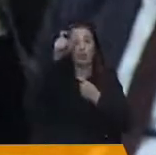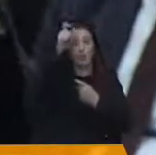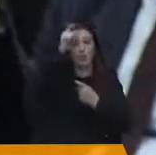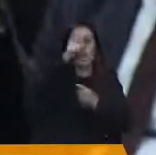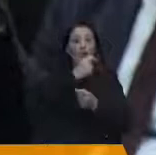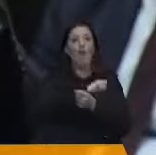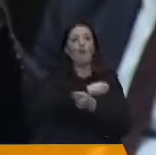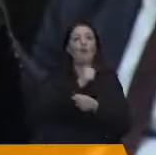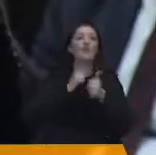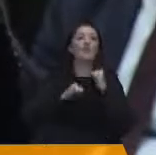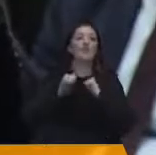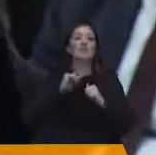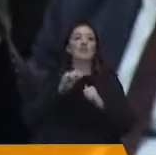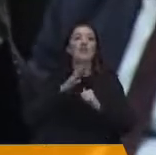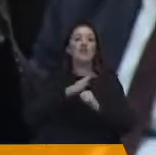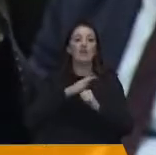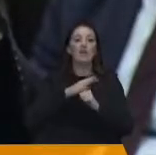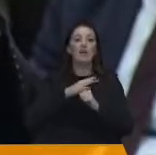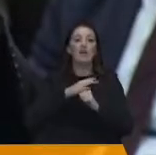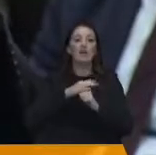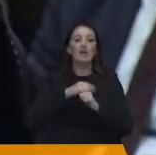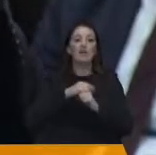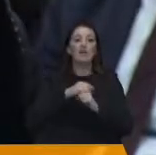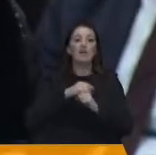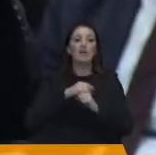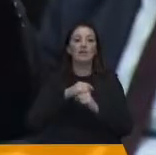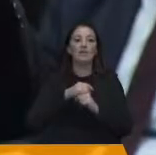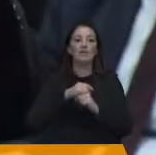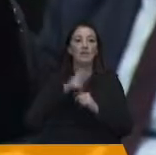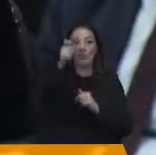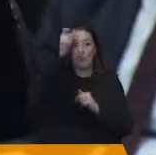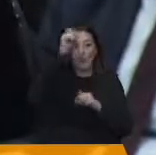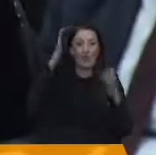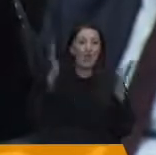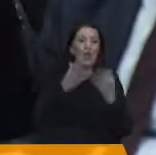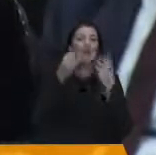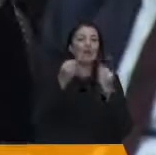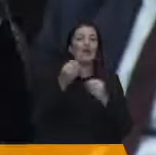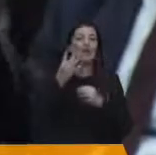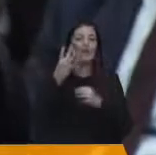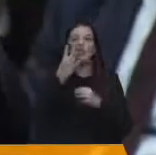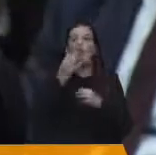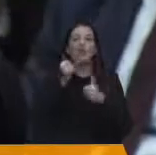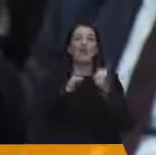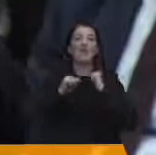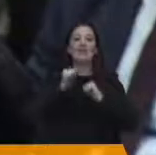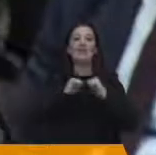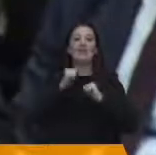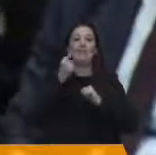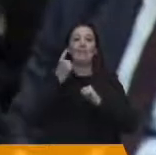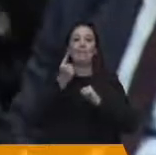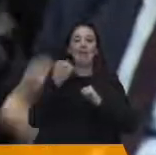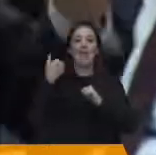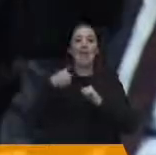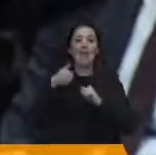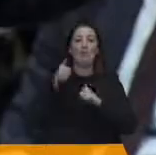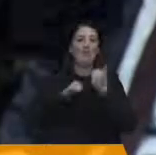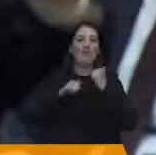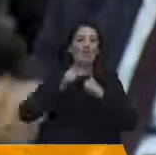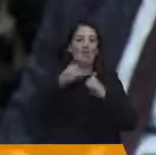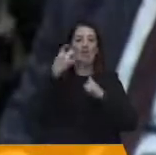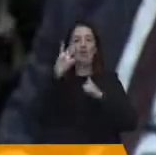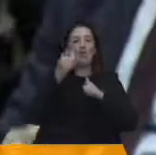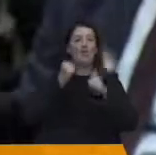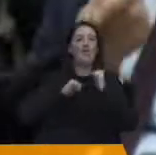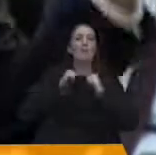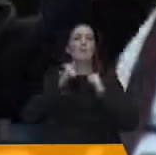var. Türk-Alman Üniversitesi. Türkiye'nin en iyi 4 üniversitesinden bir tanesi. Kamu üniversitelerin 4 üniversiteden